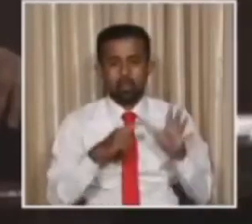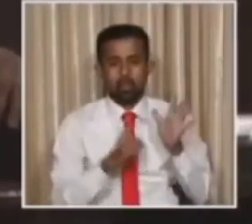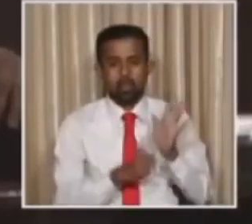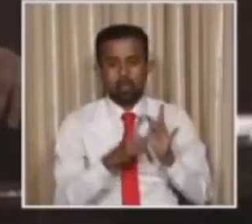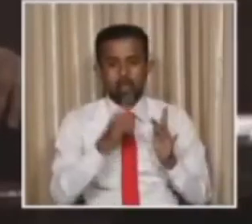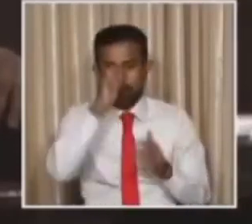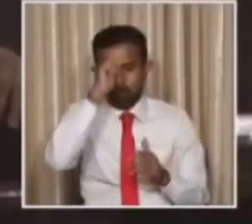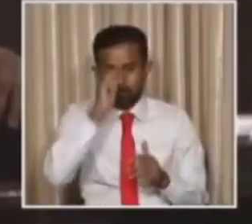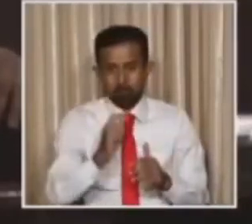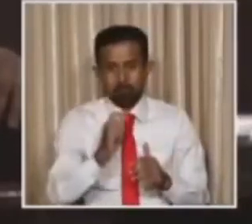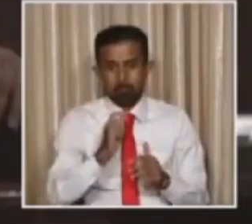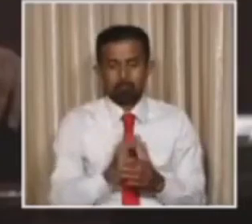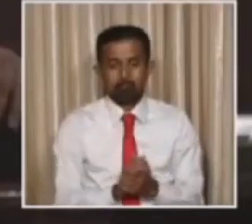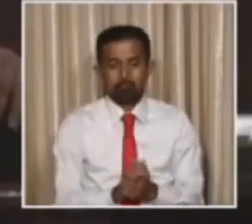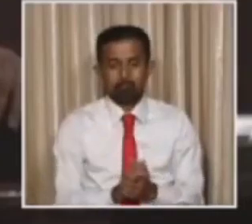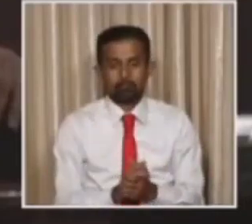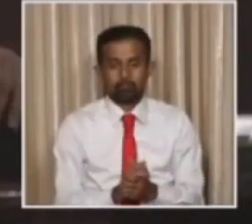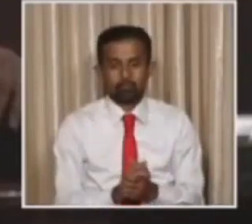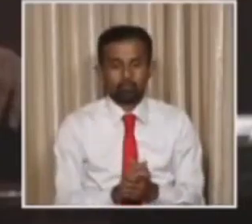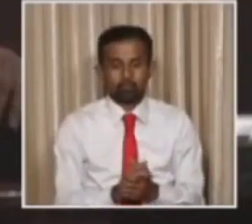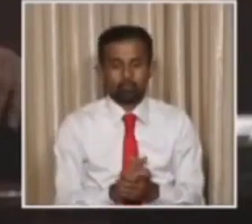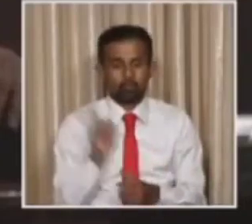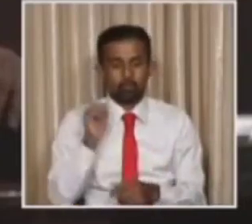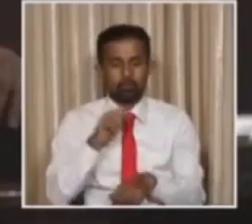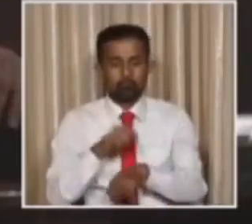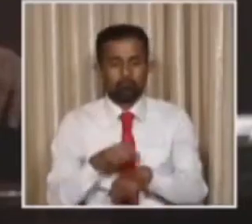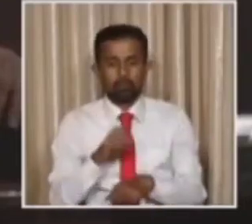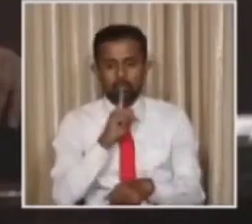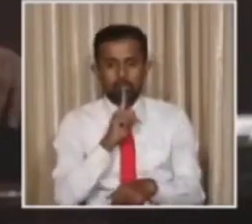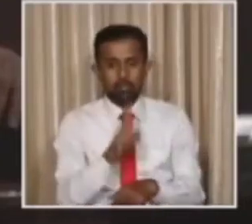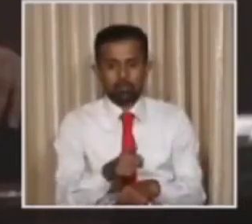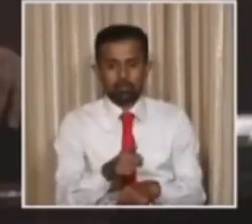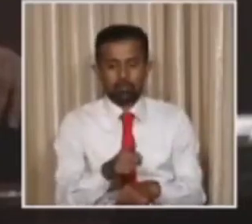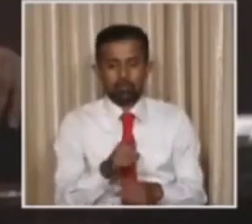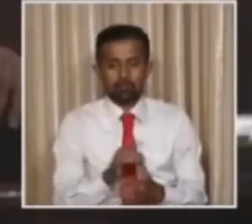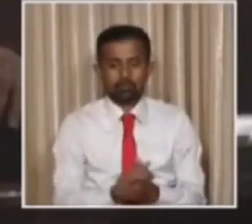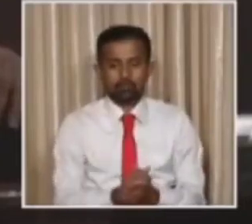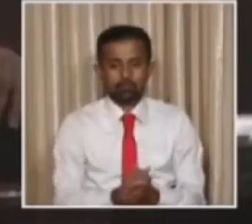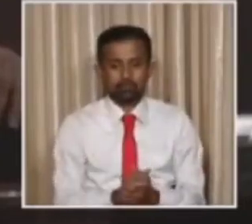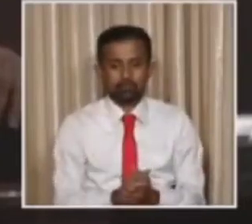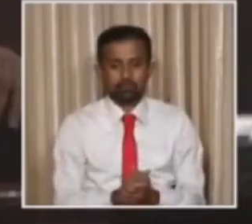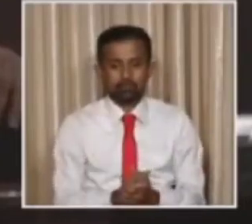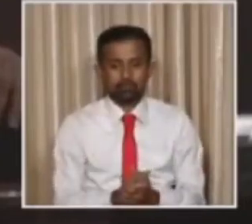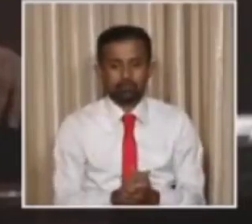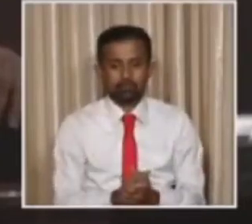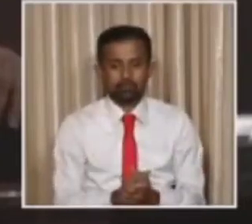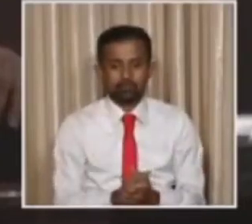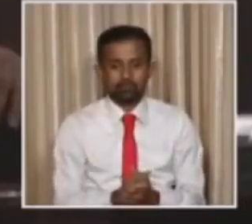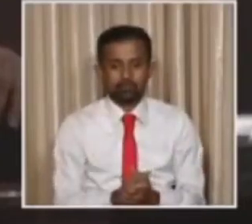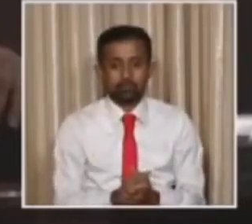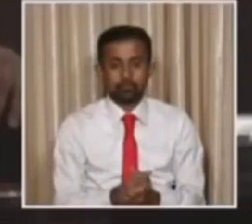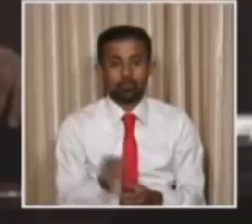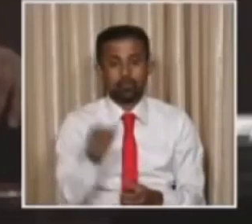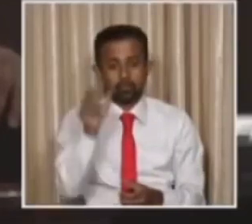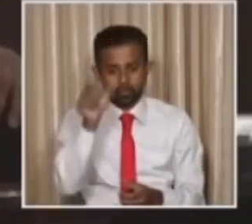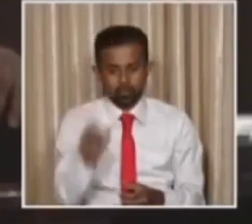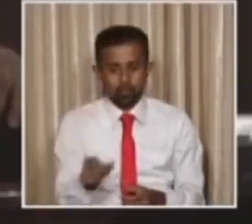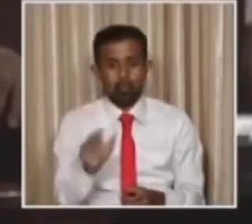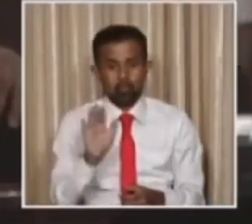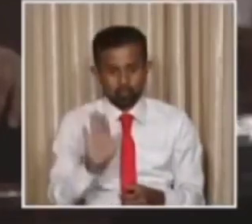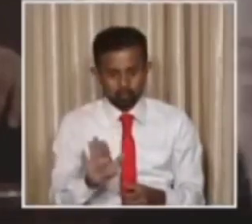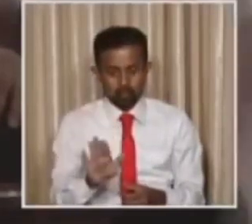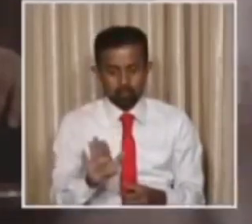அமைச்சரவை அமைச்சர்கள் இவ்வாறான வார்த்தை பிரயோகங்களை இந்த உயரிய சபையில் பயன்படுத்துவது வருத்தத்துக்குரியது. இவ்விடயம் தொடர்பாகவும்